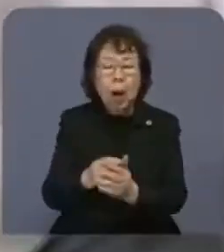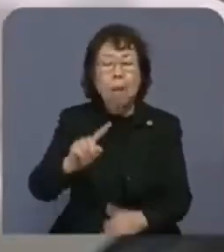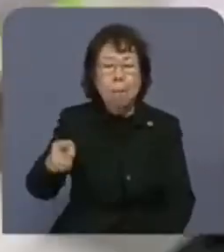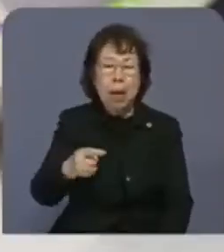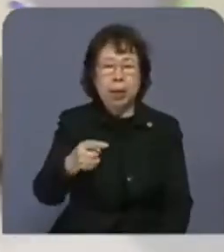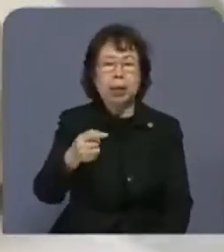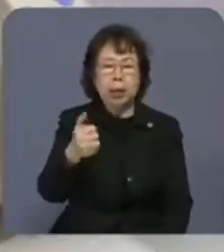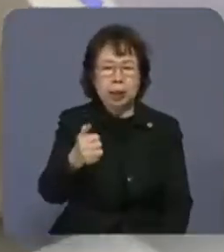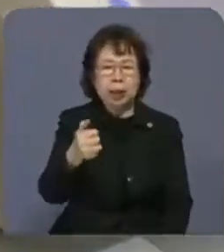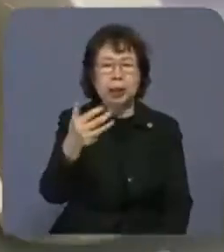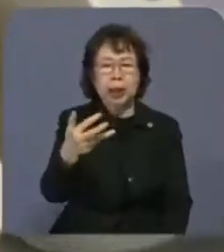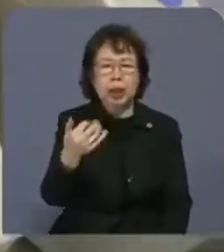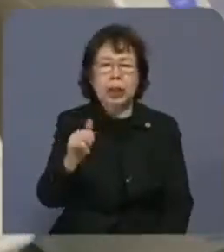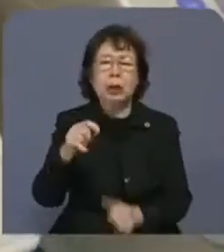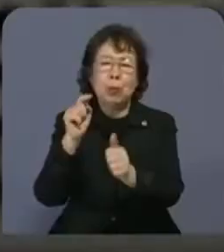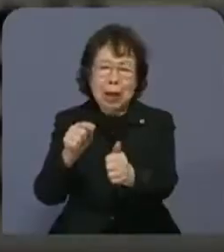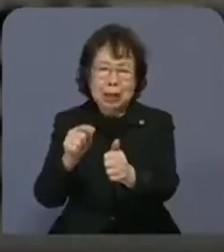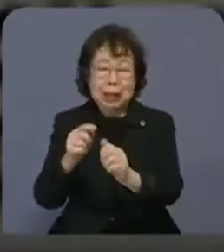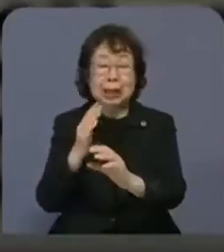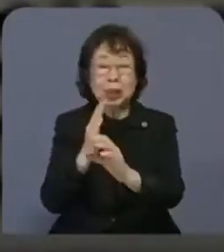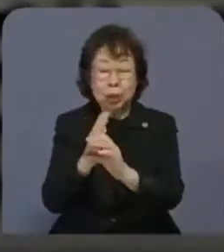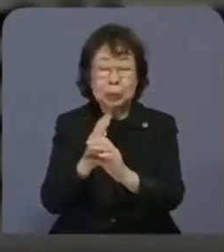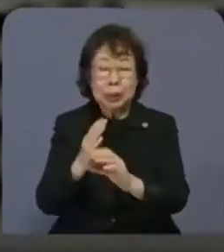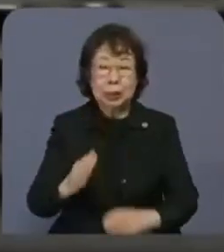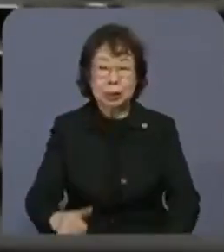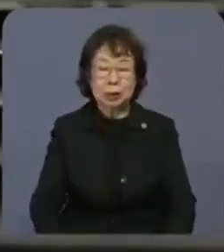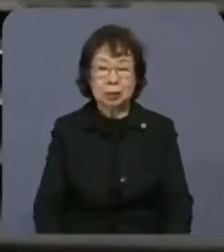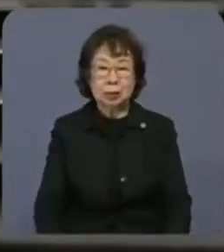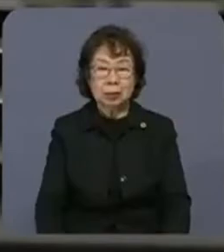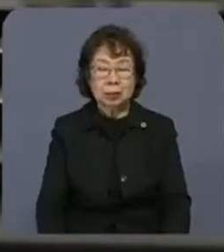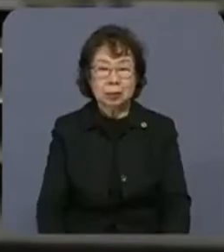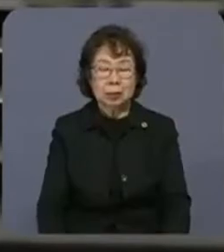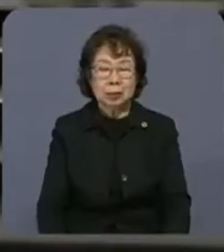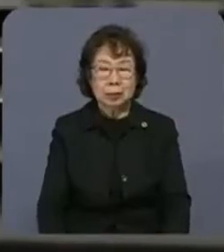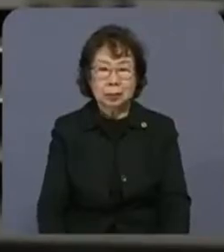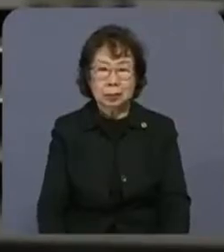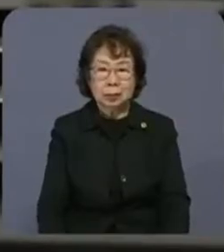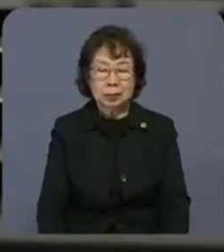8명이 확정됐습니다 kbs 뉴스 이준석 입니다